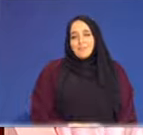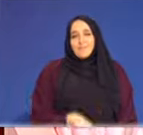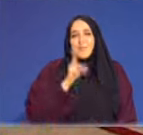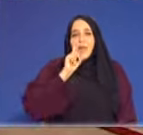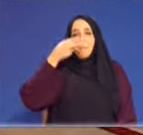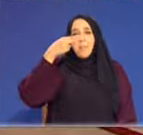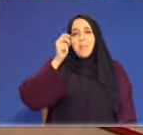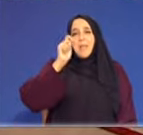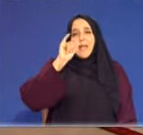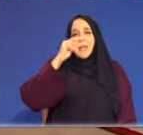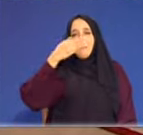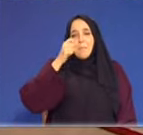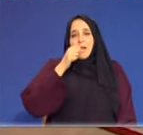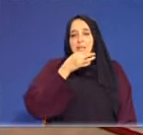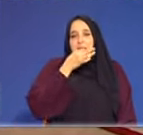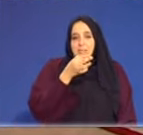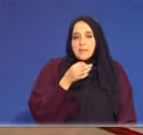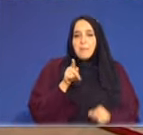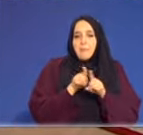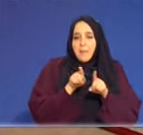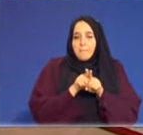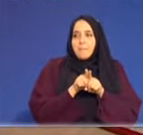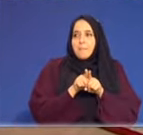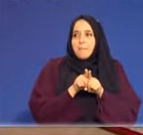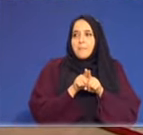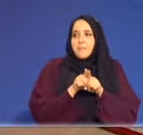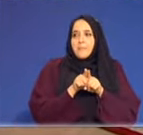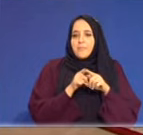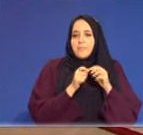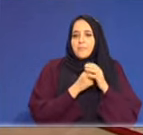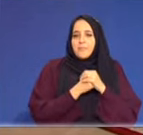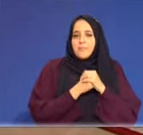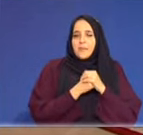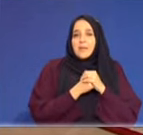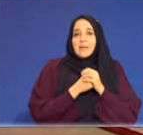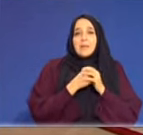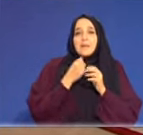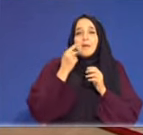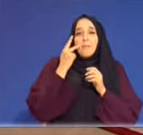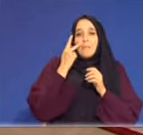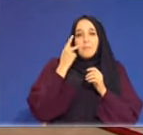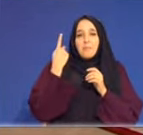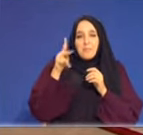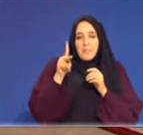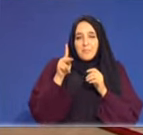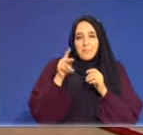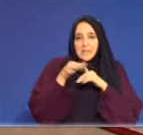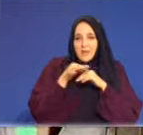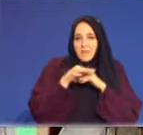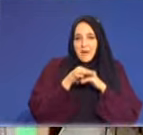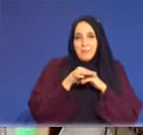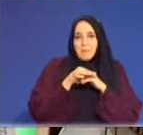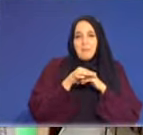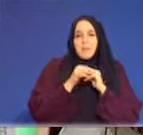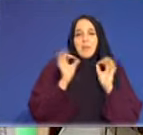نعيمة. وتقول يعني انه رب العائلة ليس له اي مكان يأويه دكتور،